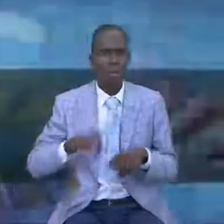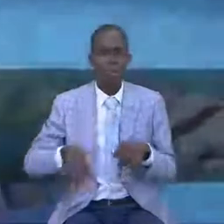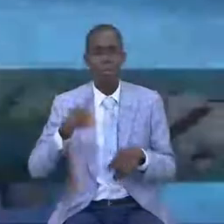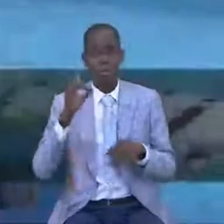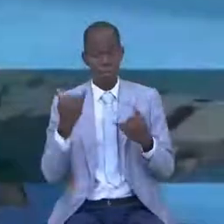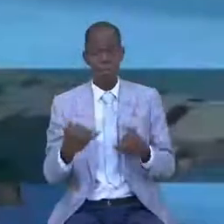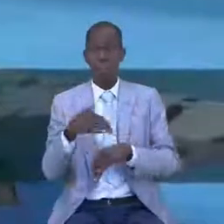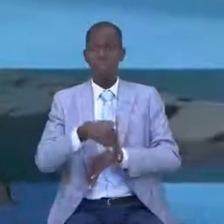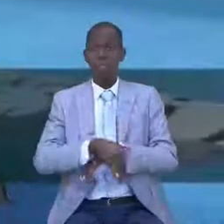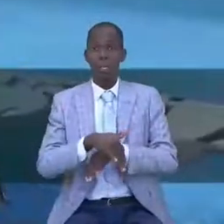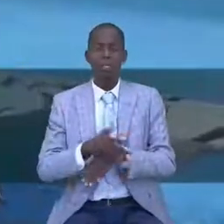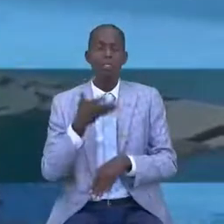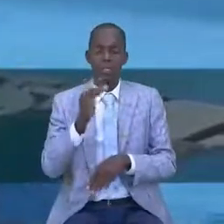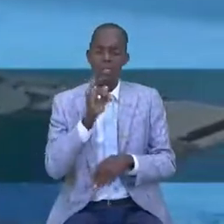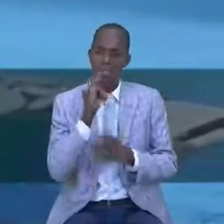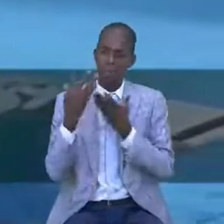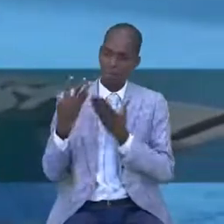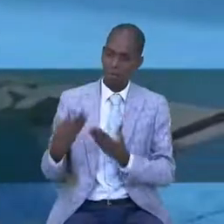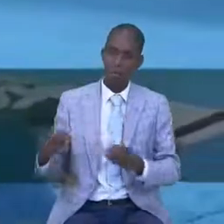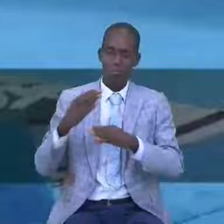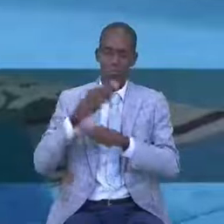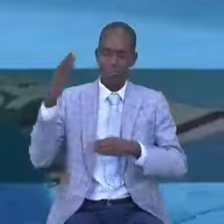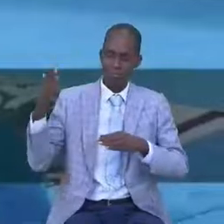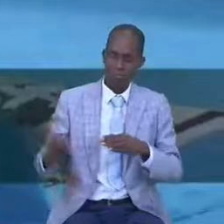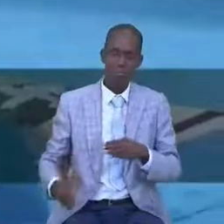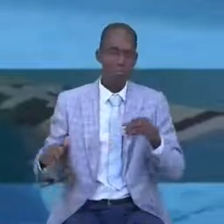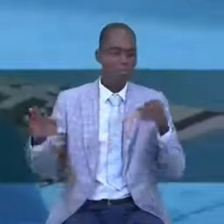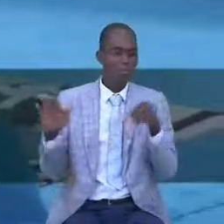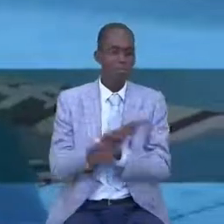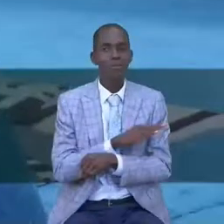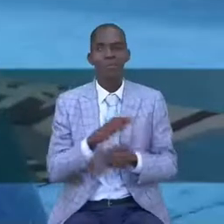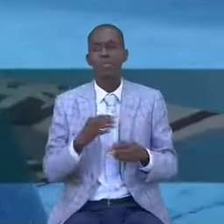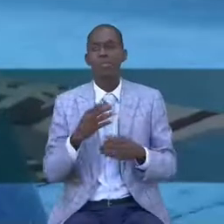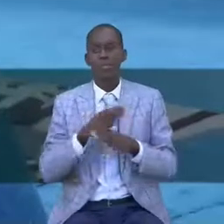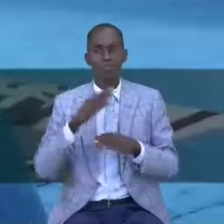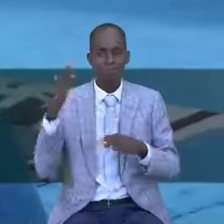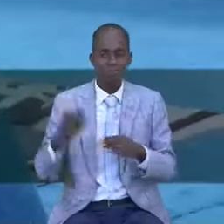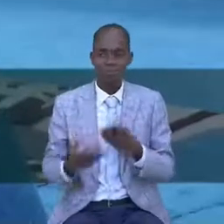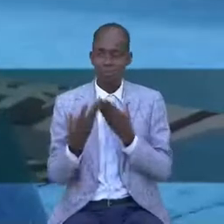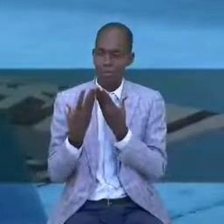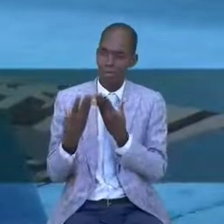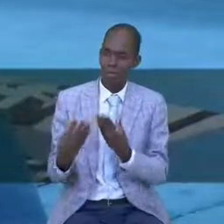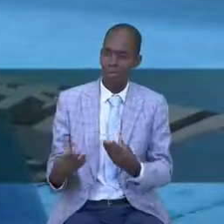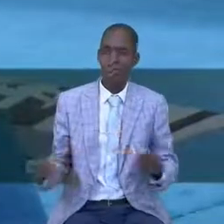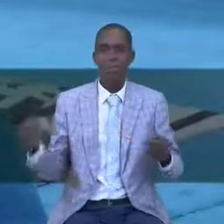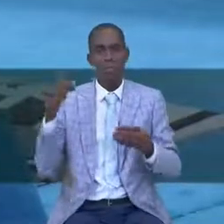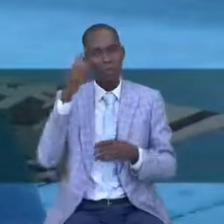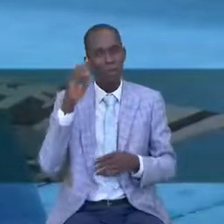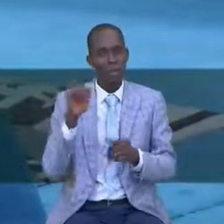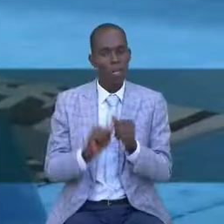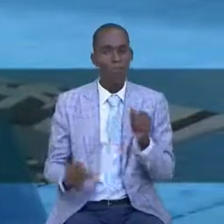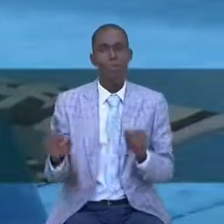que je cherche, je ne peux pas le trouver. Cette nuit, il y a la solution totale,